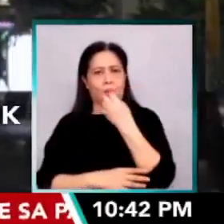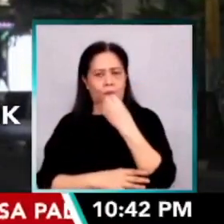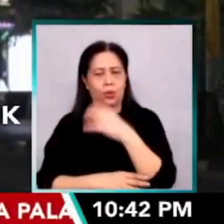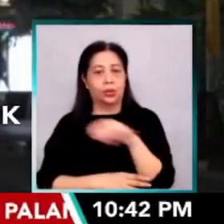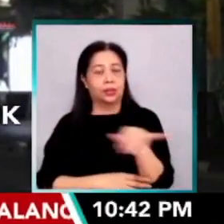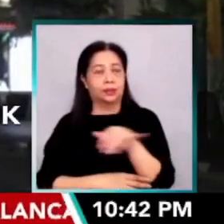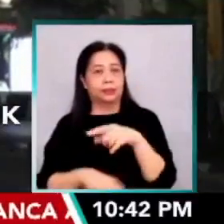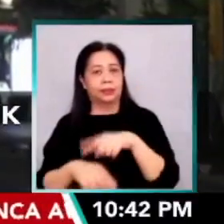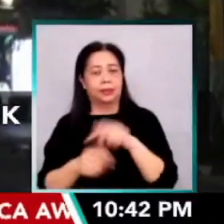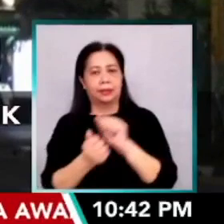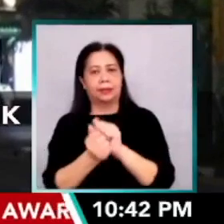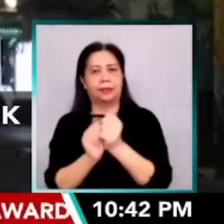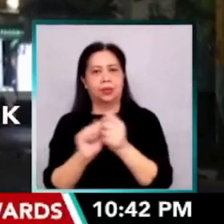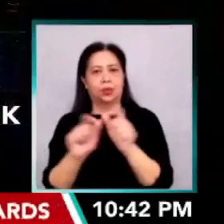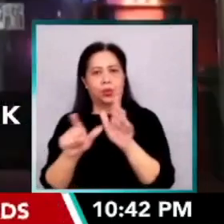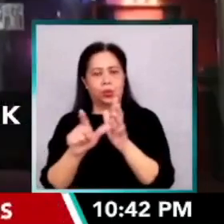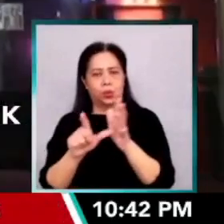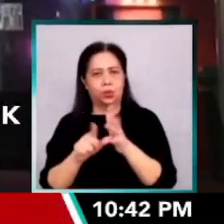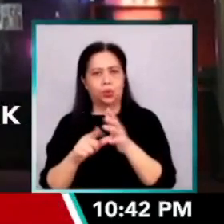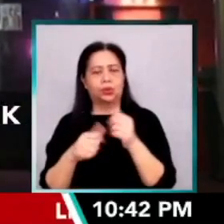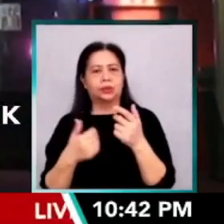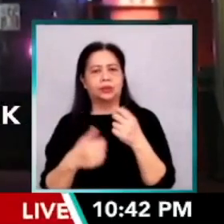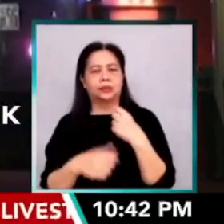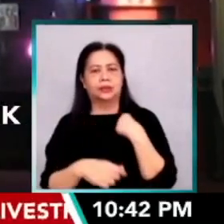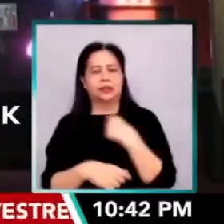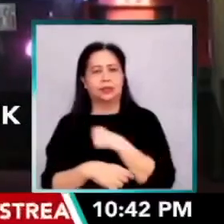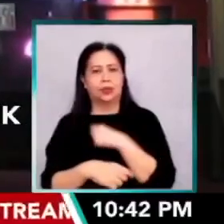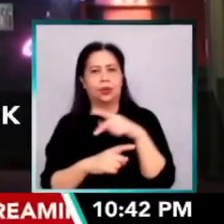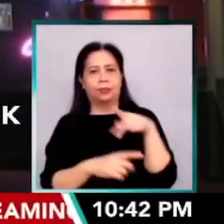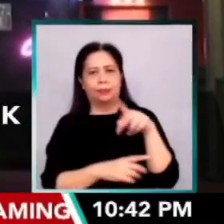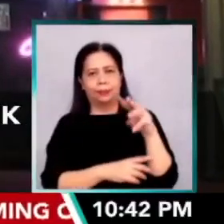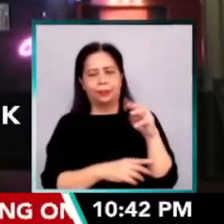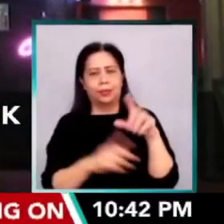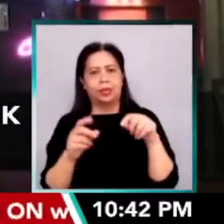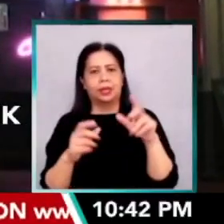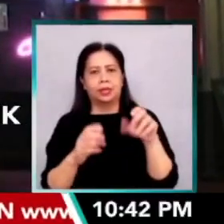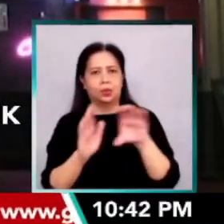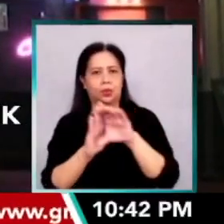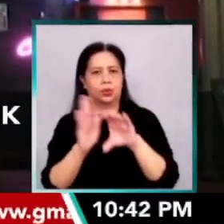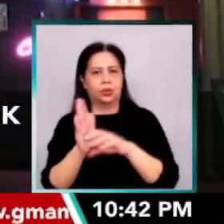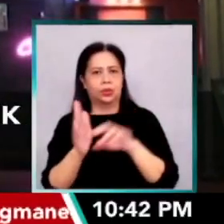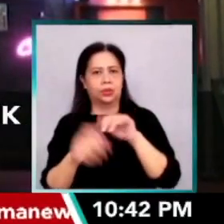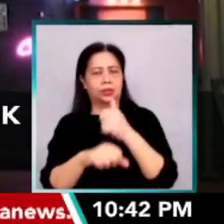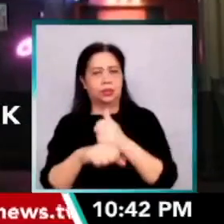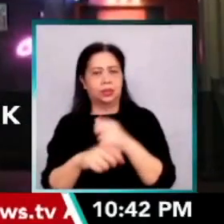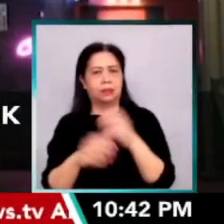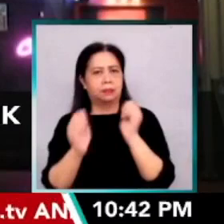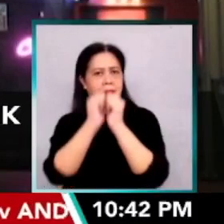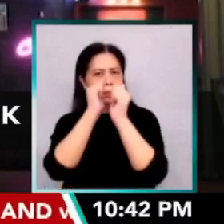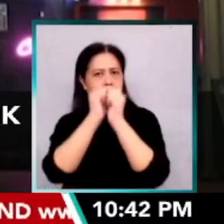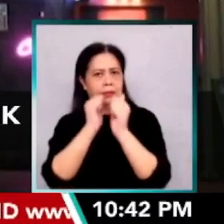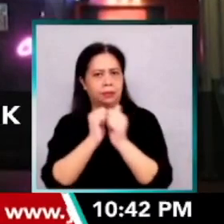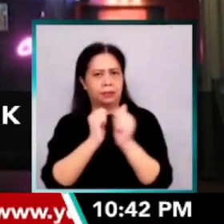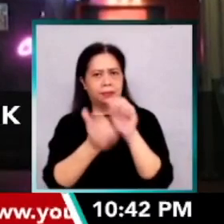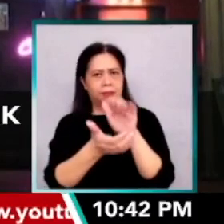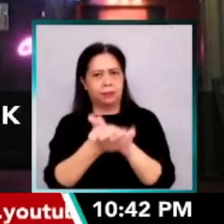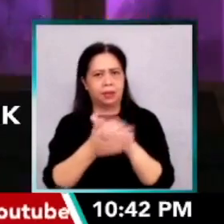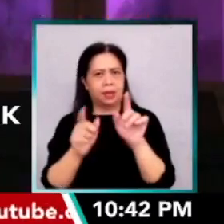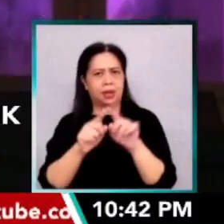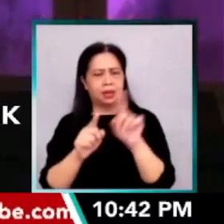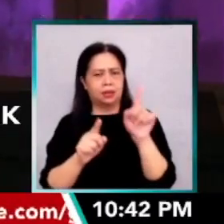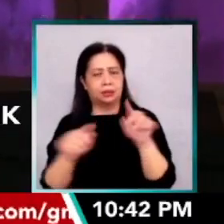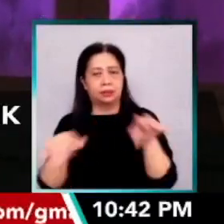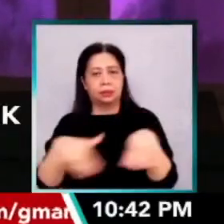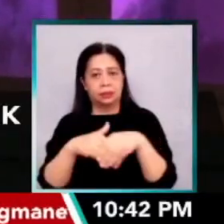inamyendahan din ng Singapore Parliament ang kanilang konstitusyon na nagtatakda ng definisyon ng marriage bilang isang pagsasama